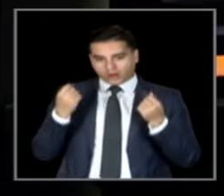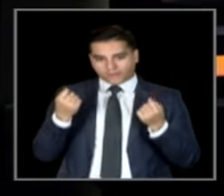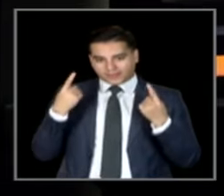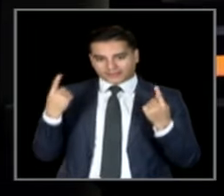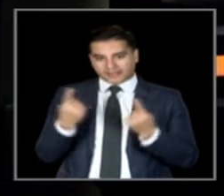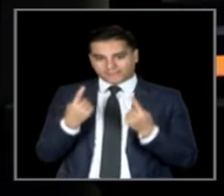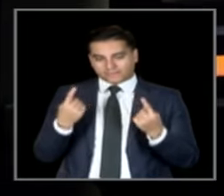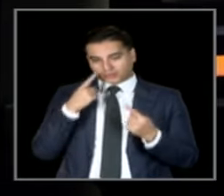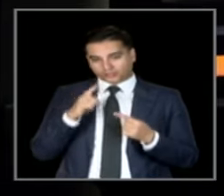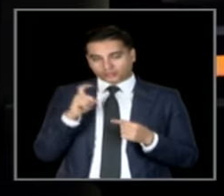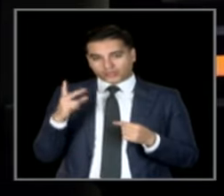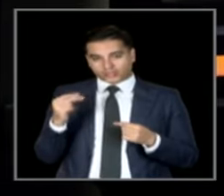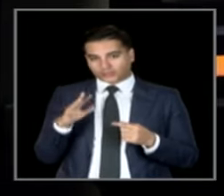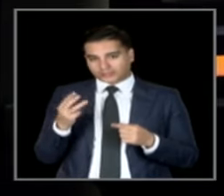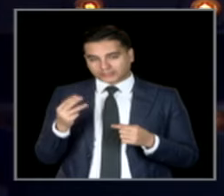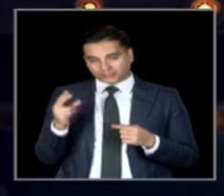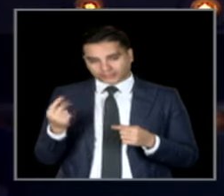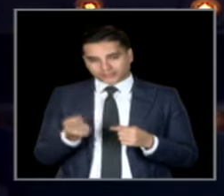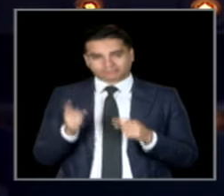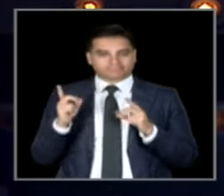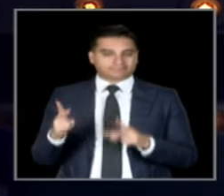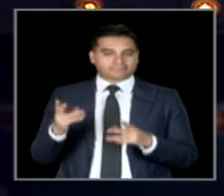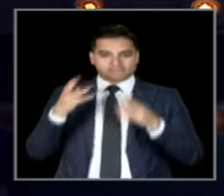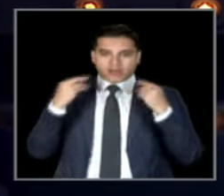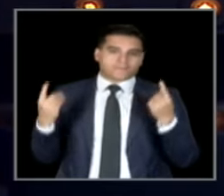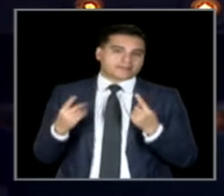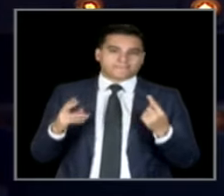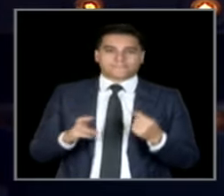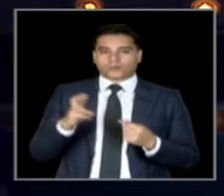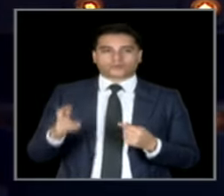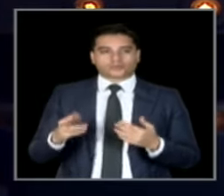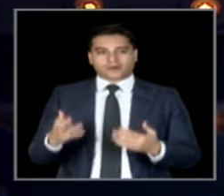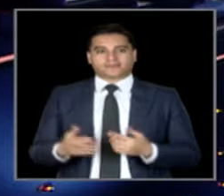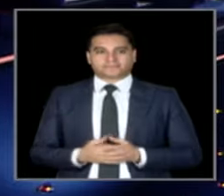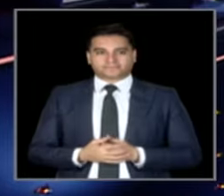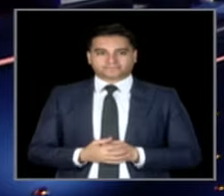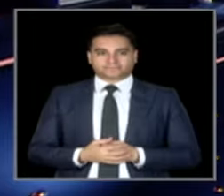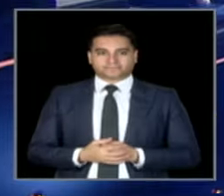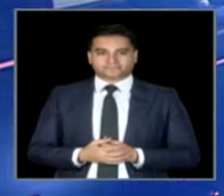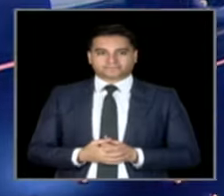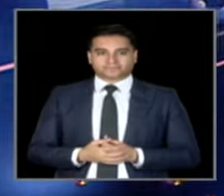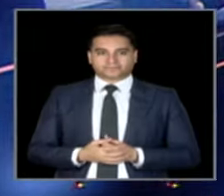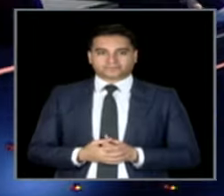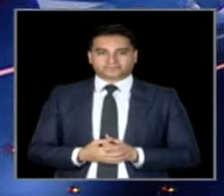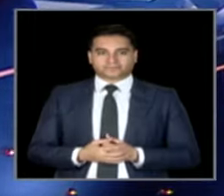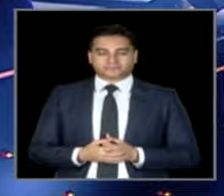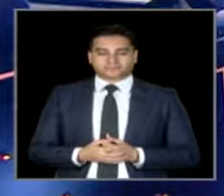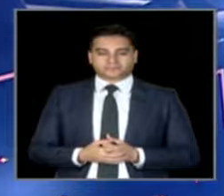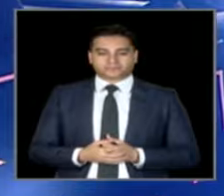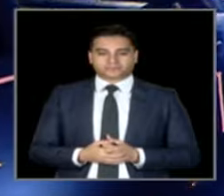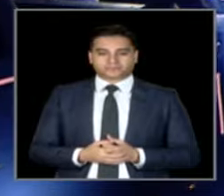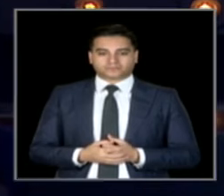ب20 نقطة ولا ب30 نقطة؟ 20 نقطة. معلومات عامة، والسؤال هو